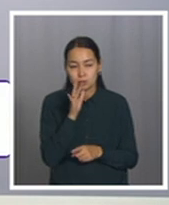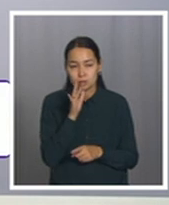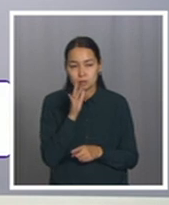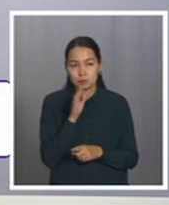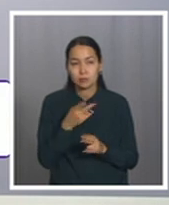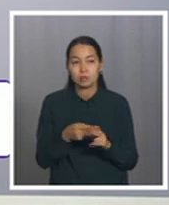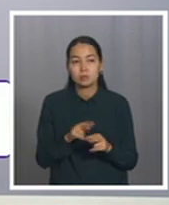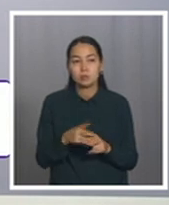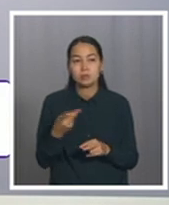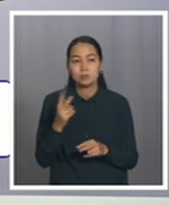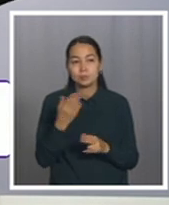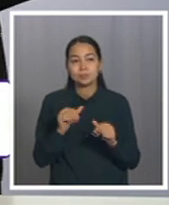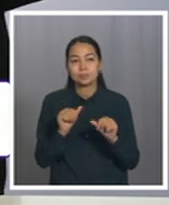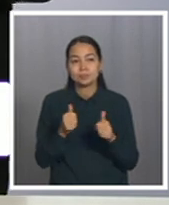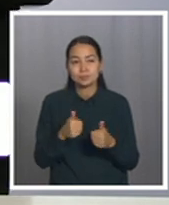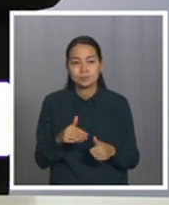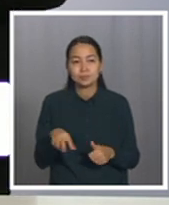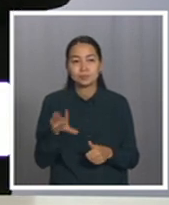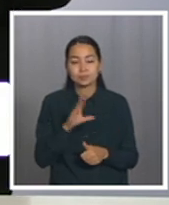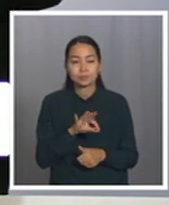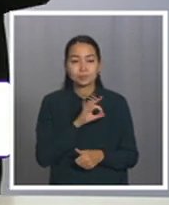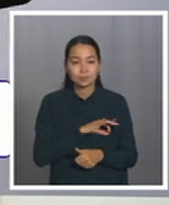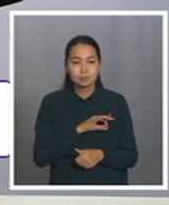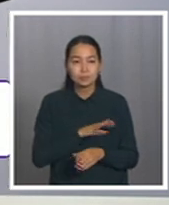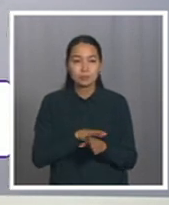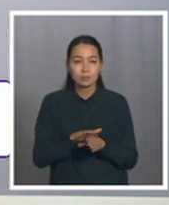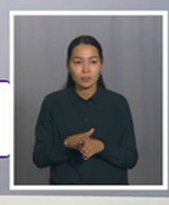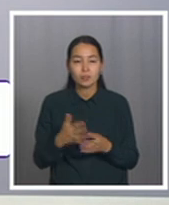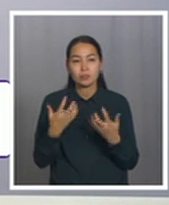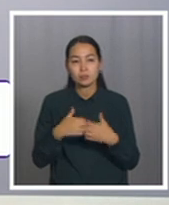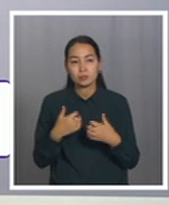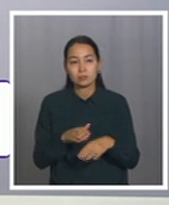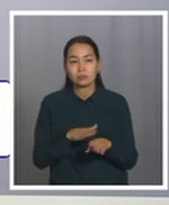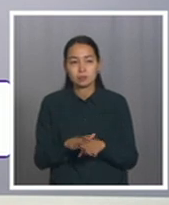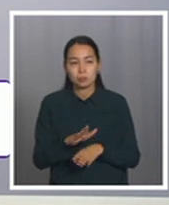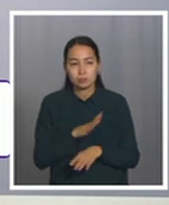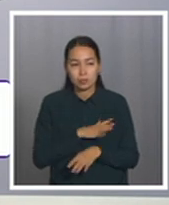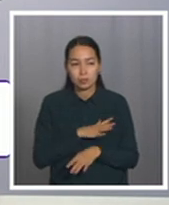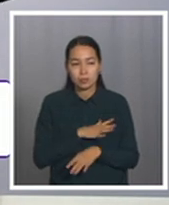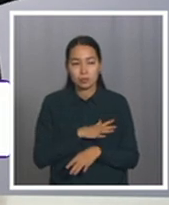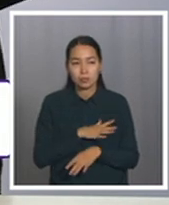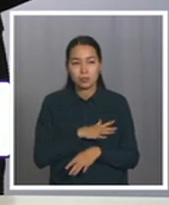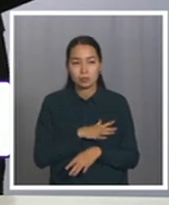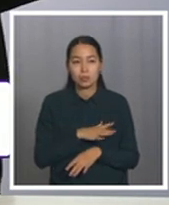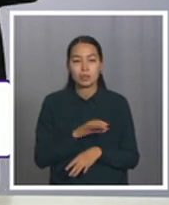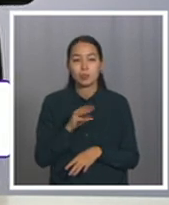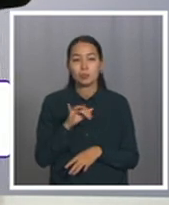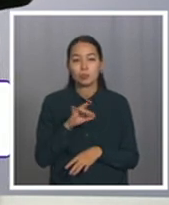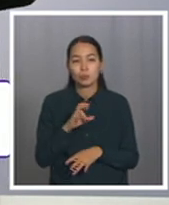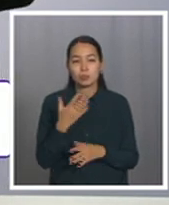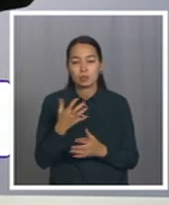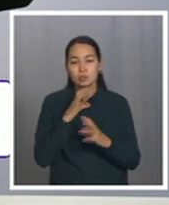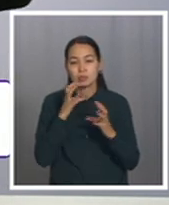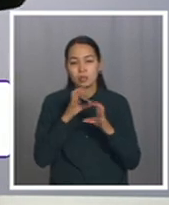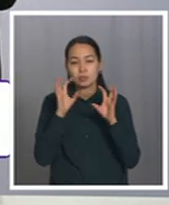екі формулаларды қолдана отырып есептер шығардық. Және импульс моментінің сақталу